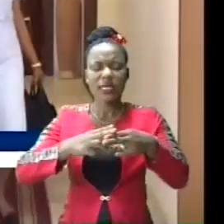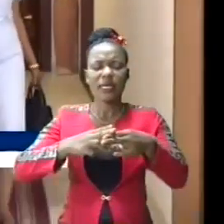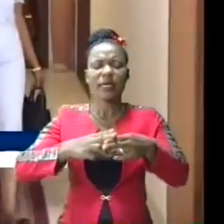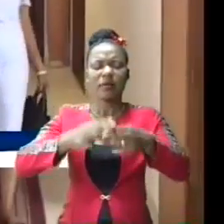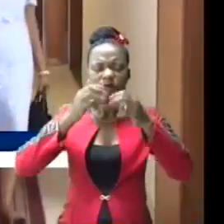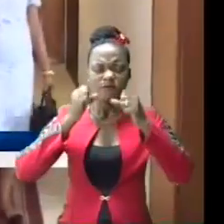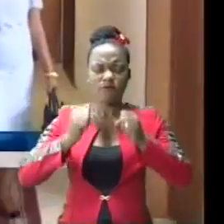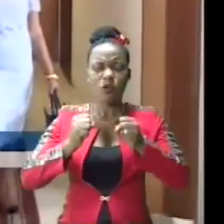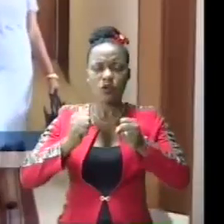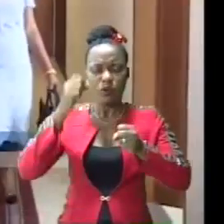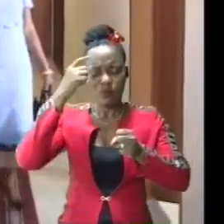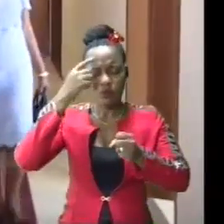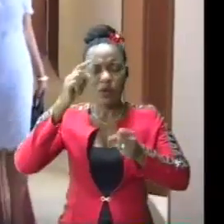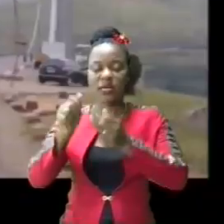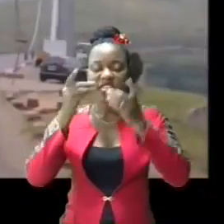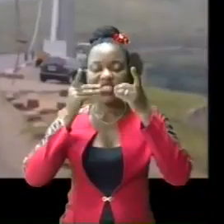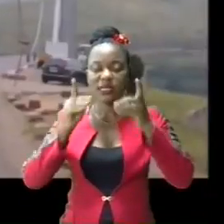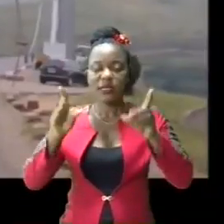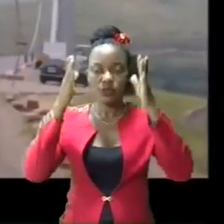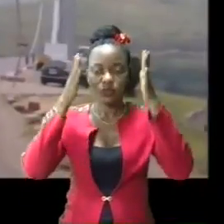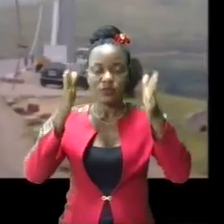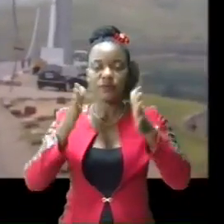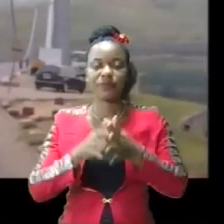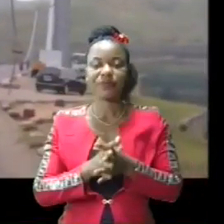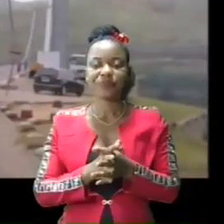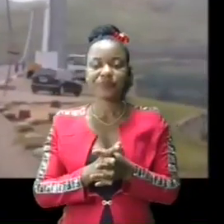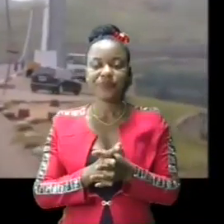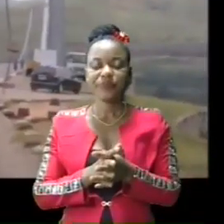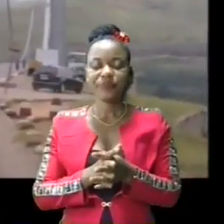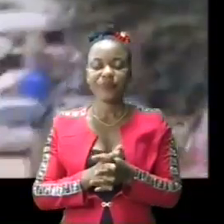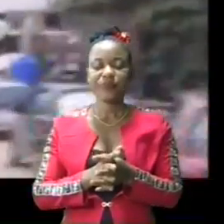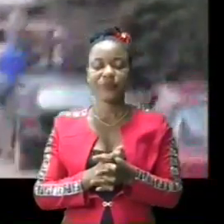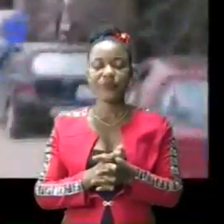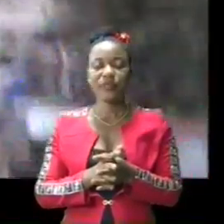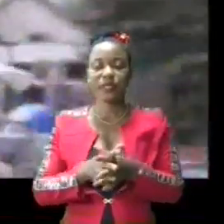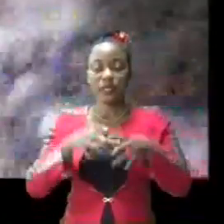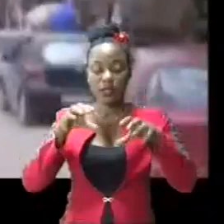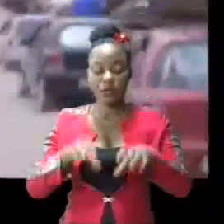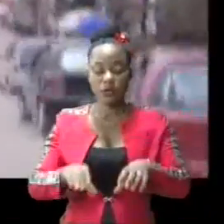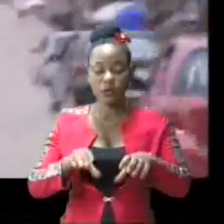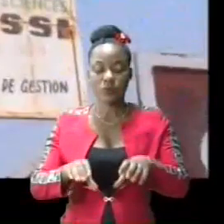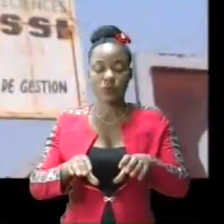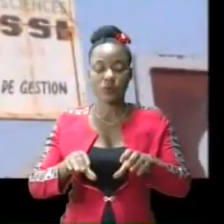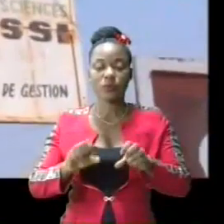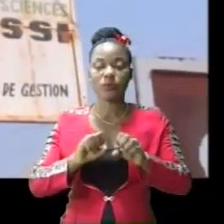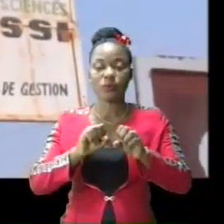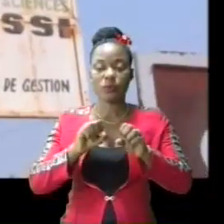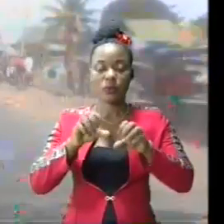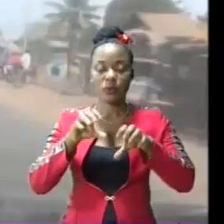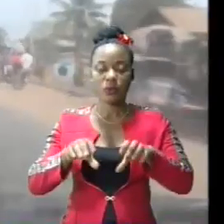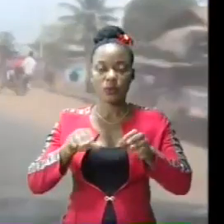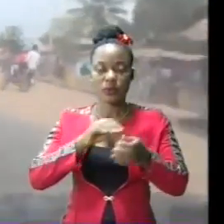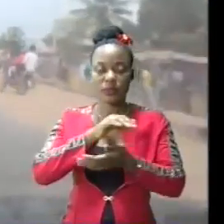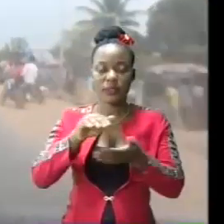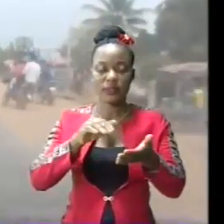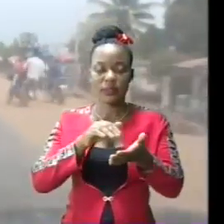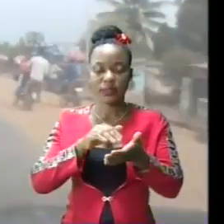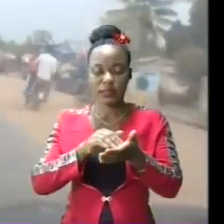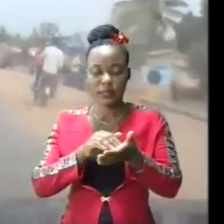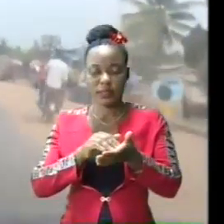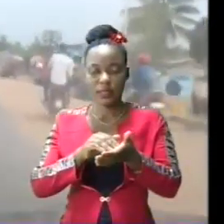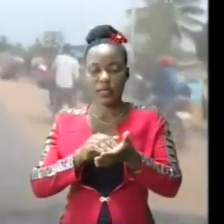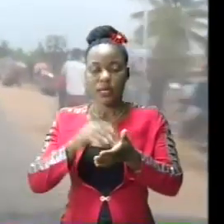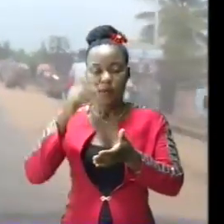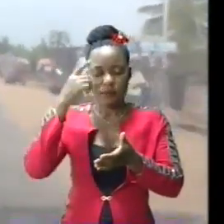éviter que pareille situation ne se répète. L'émergence de la province du Congo central, c'est l'affaire de tous. Préoccupés par la situation politique